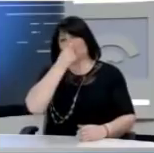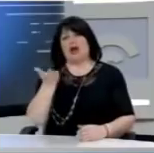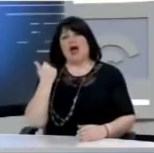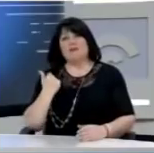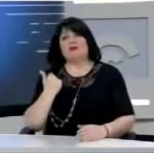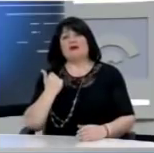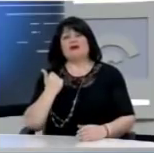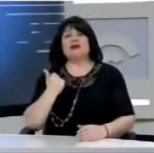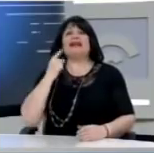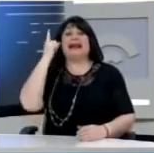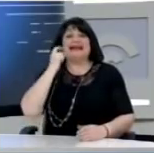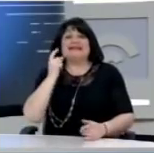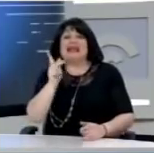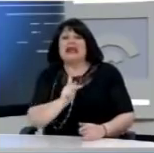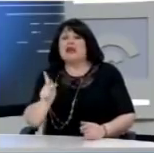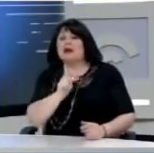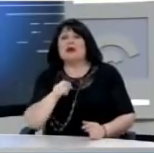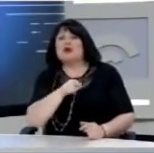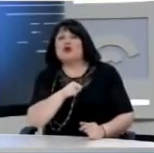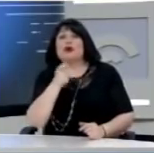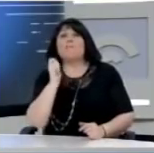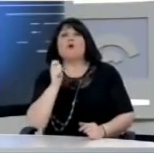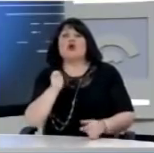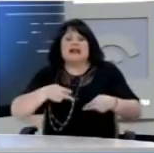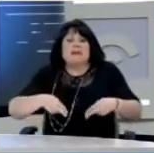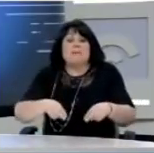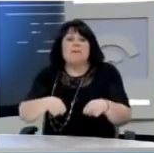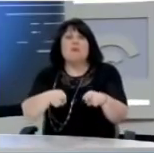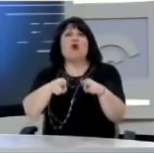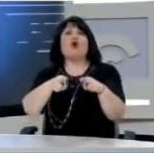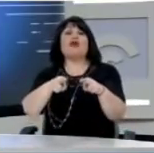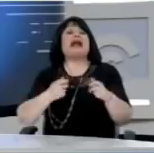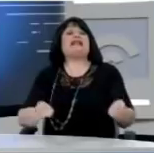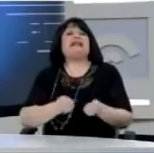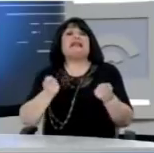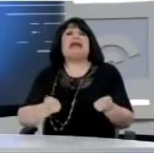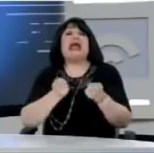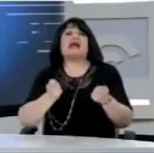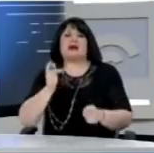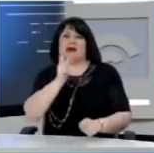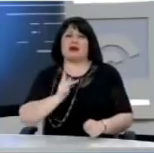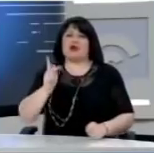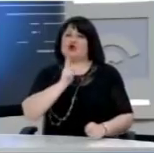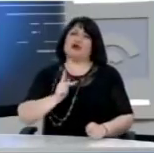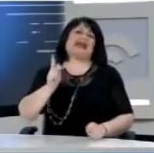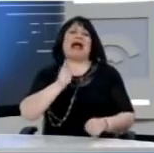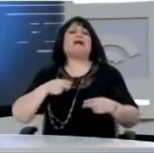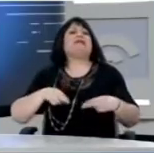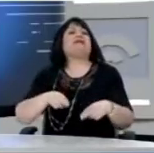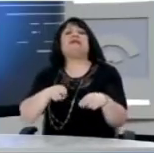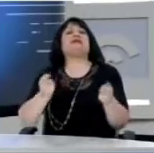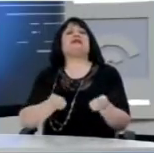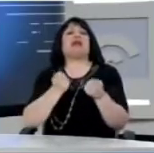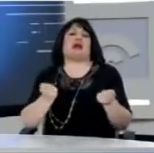να γνωρίζει η ελληνική κοινωνία την πολιτική τους πορεία, την πολιτική τους περπατησιά ή την κοινωνική τους περπατησιά